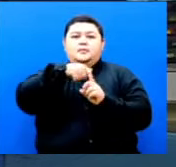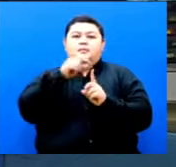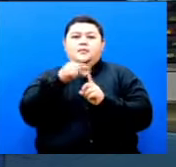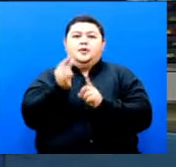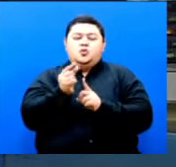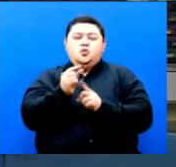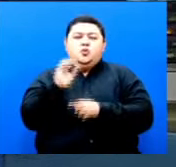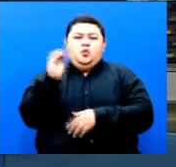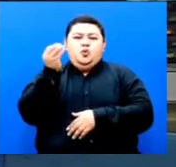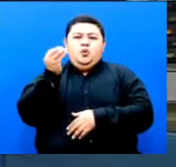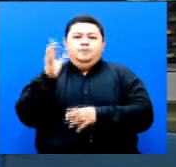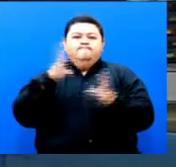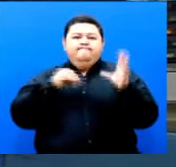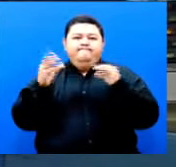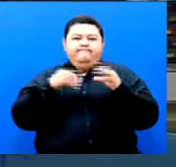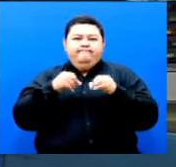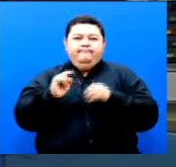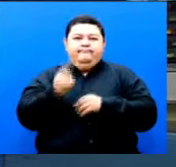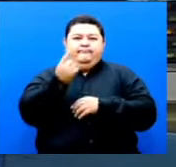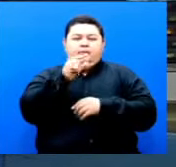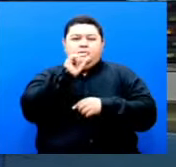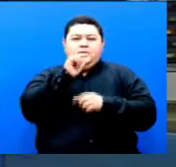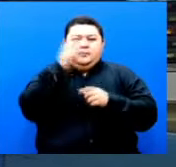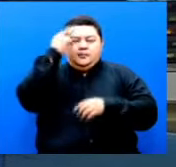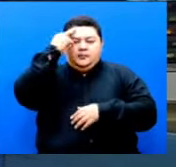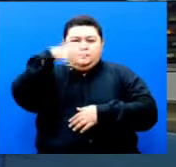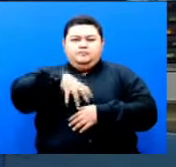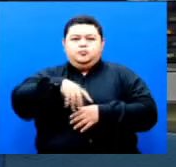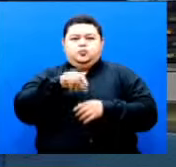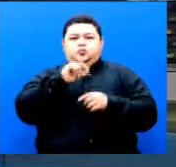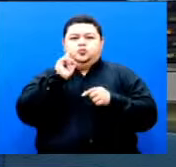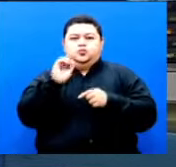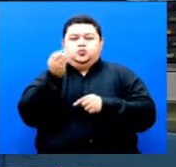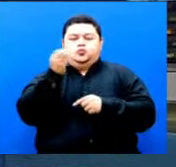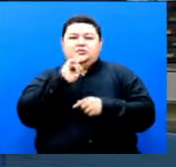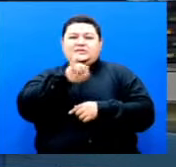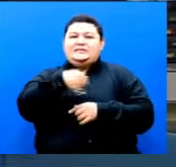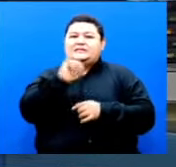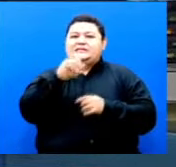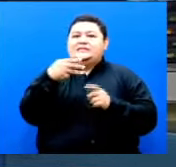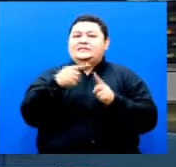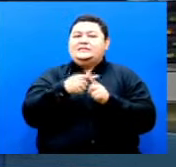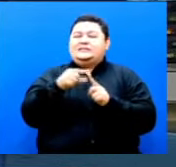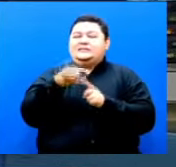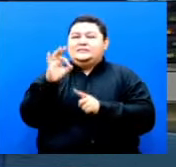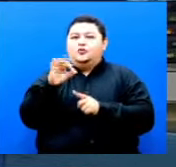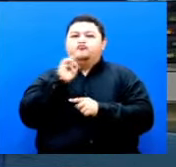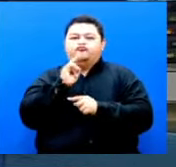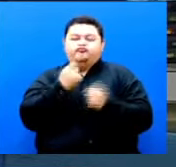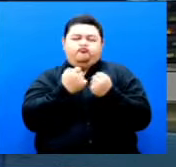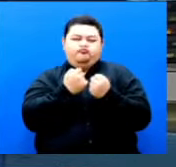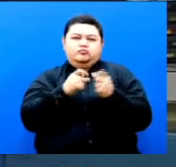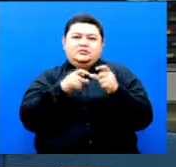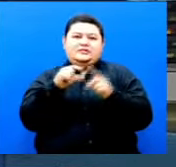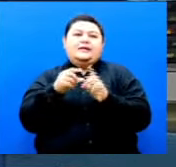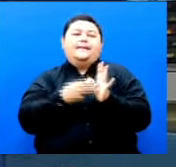KomisiPemilihanUmumProvinsiJakarta menggelar debatperdanapemilihankepaladaerahJakarta diJPOKemayoran,dengantema penguatansumberdayamanusia